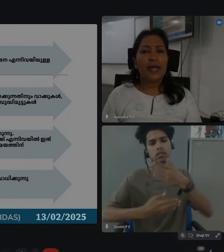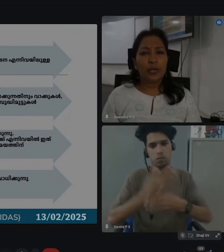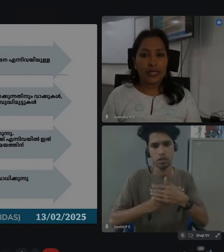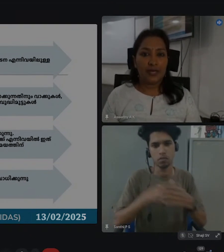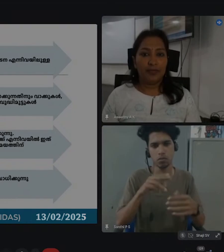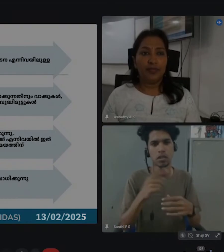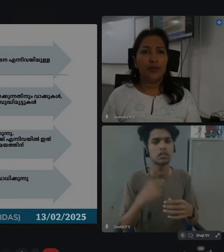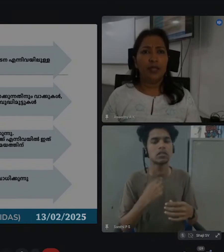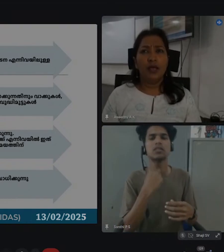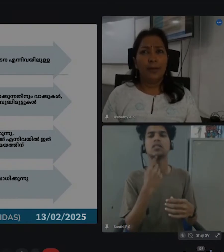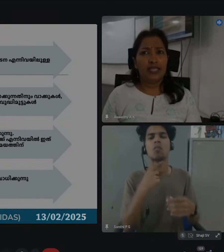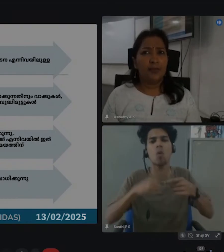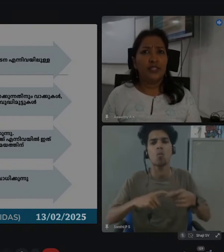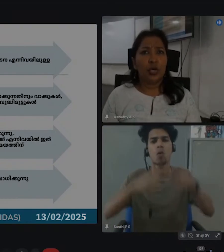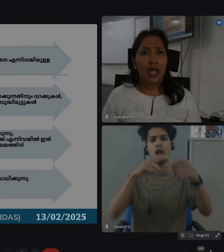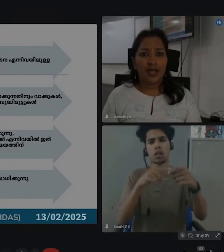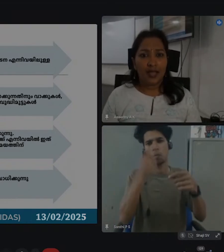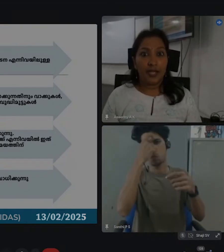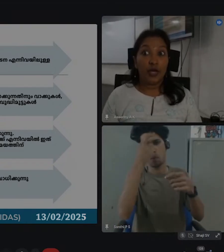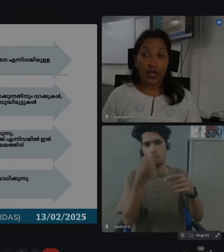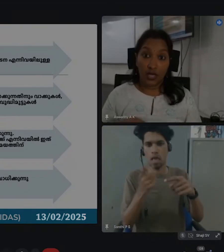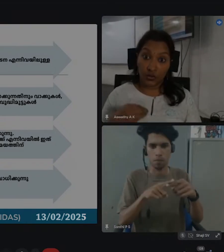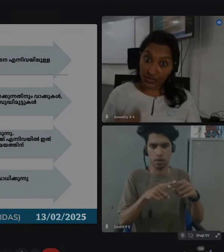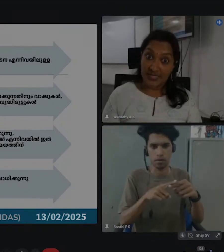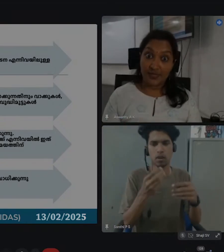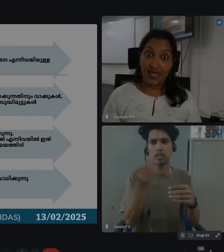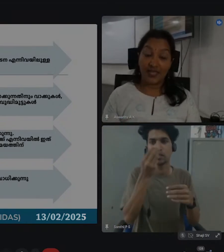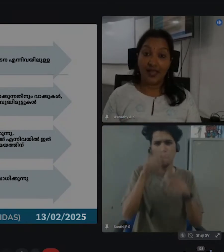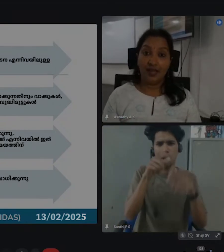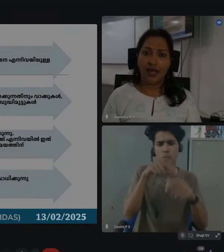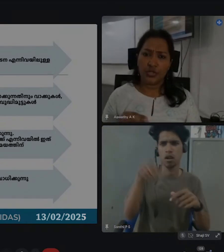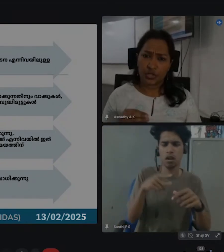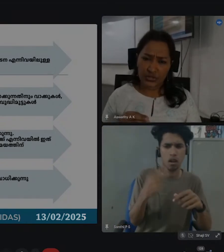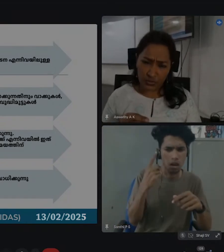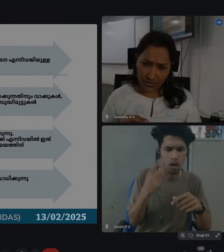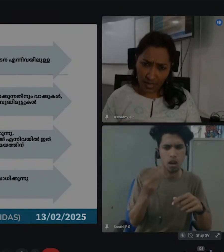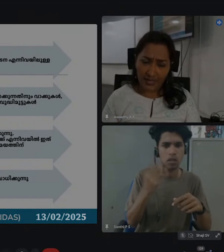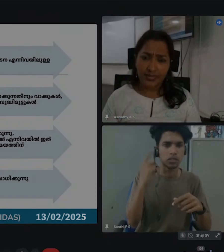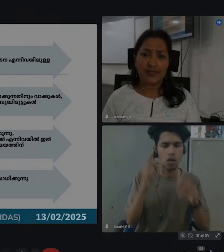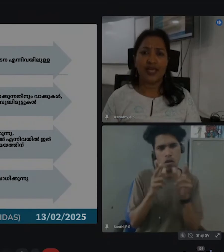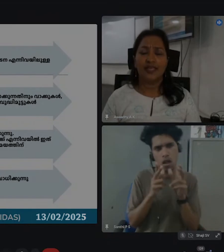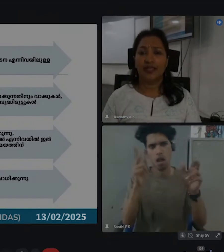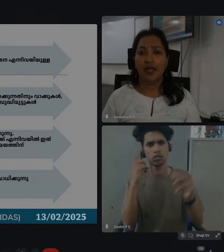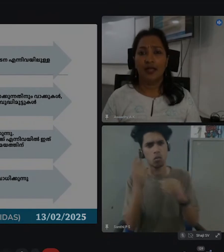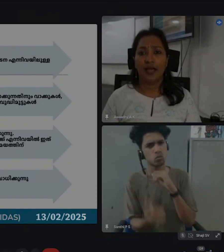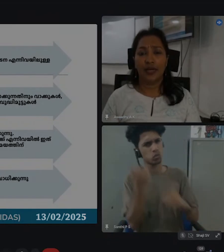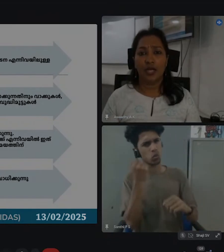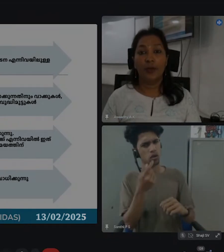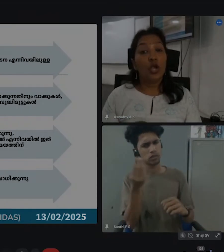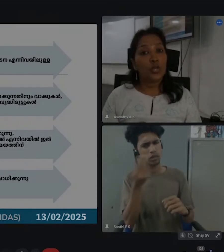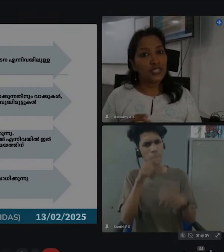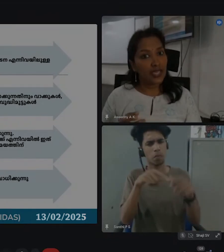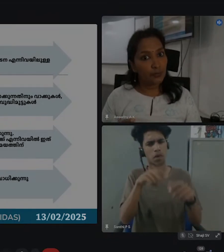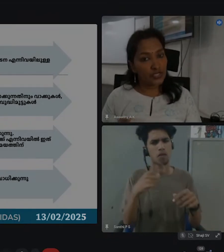ഉദാഹരണത്തിന് പരുക്കൻ ശബ്ദം. നമ്മൾ പല ശബ്ദത്തിലുള്ള ആൾക്കാരെ കിട്ടണം. നല്ല ഒച്ചത്തിൽ സംസാരിക്കുന്ന ആൾക്കാർ, ഒച്ച താഴ്ത്തി സംസാരിക്കുന്ന